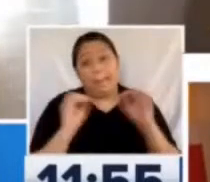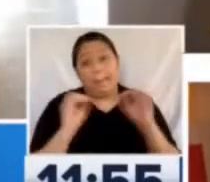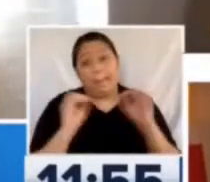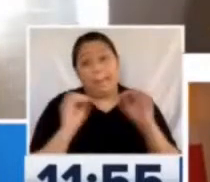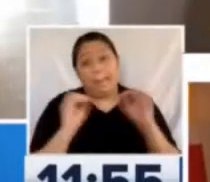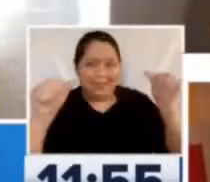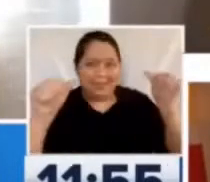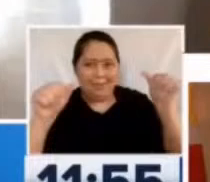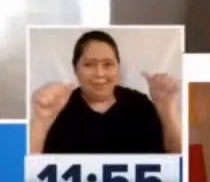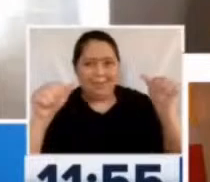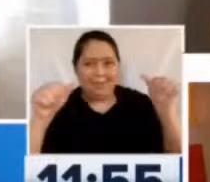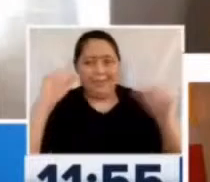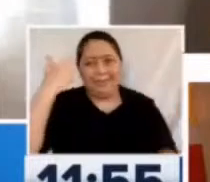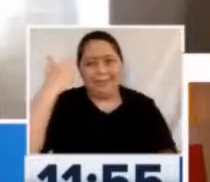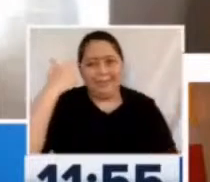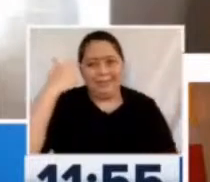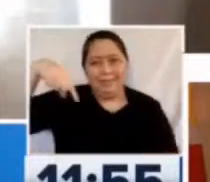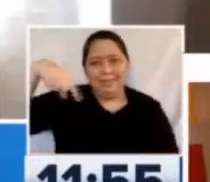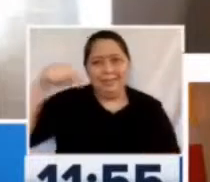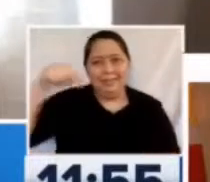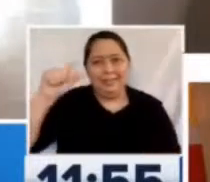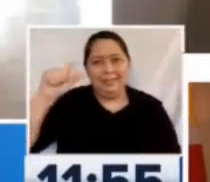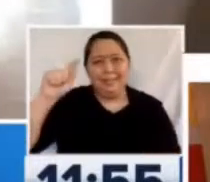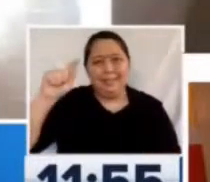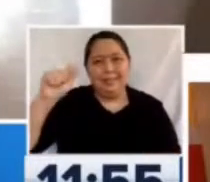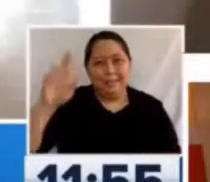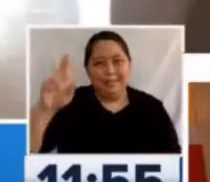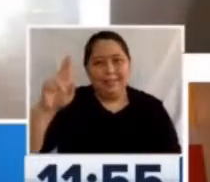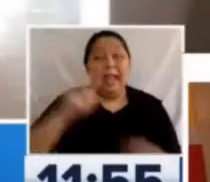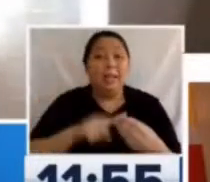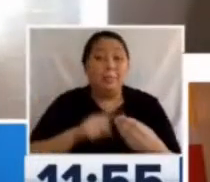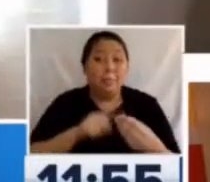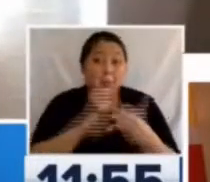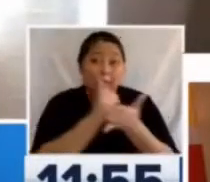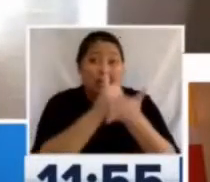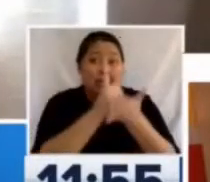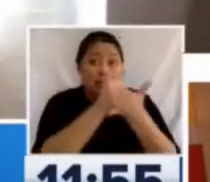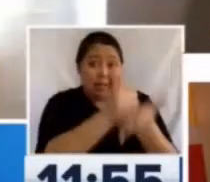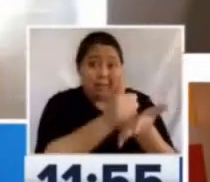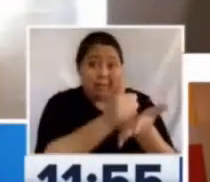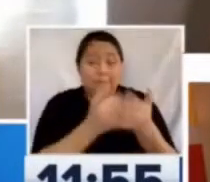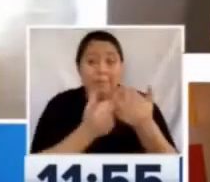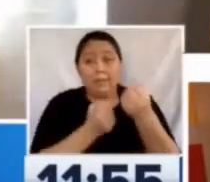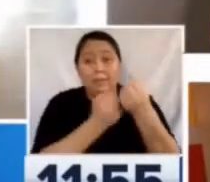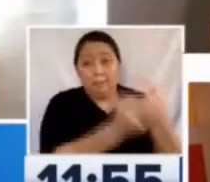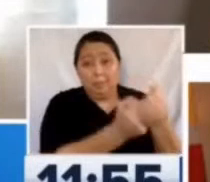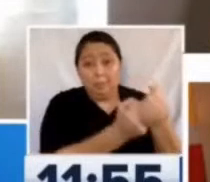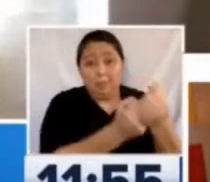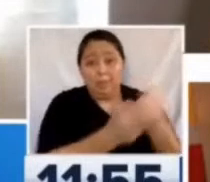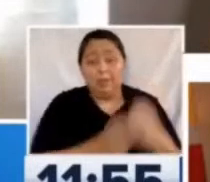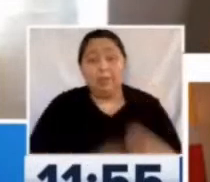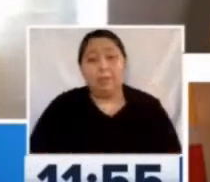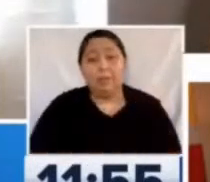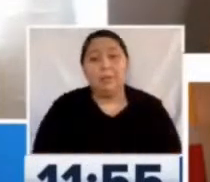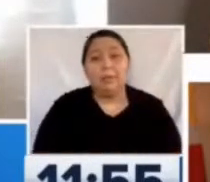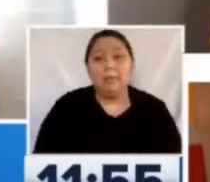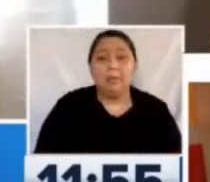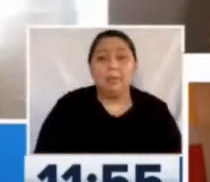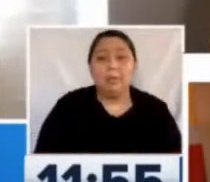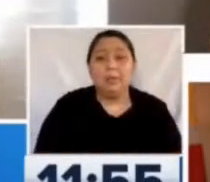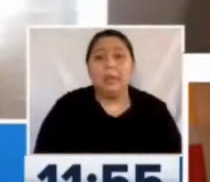susubaybayan ang mga announcement at advisories ng Embahada. Ang Embahada at ang attached service